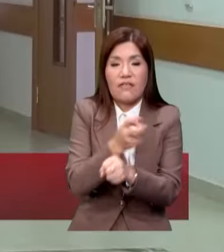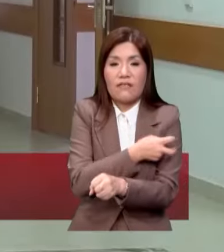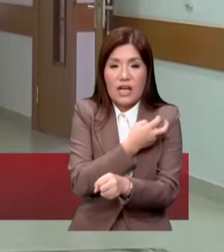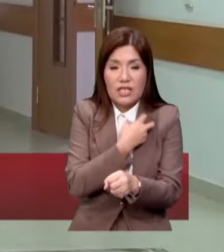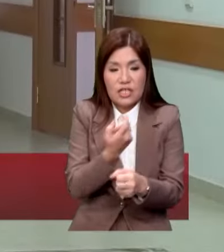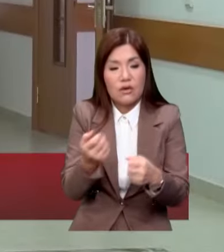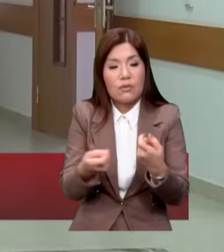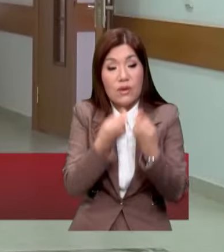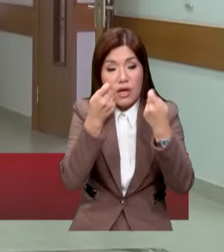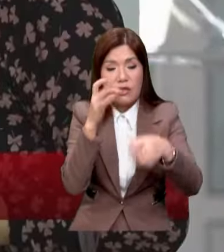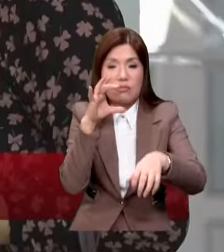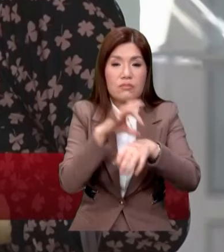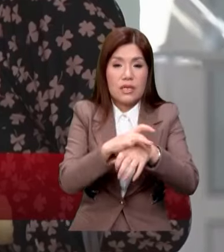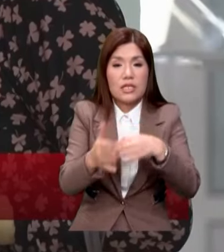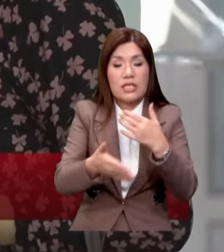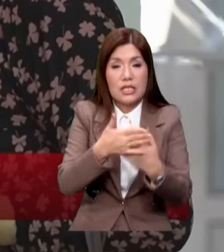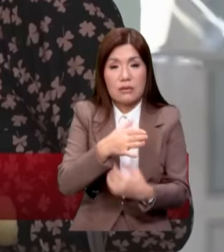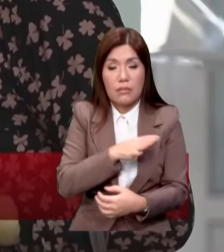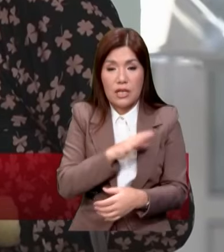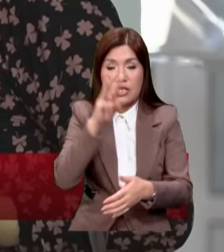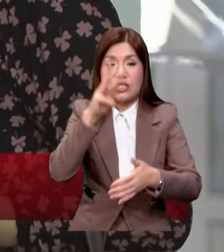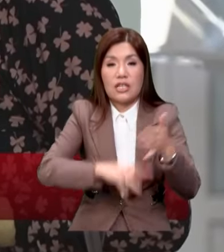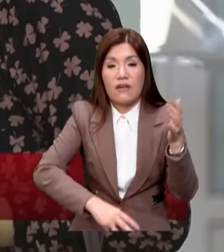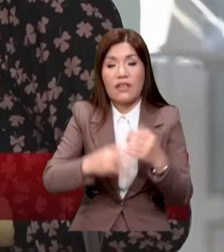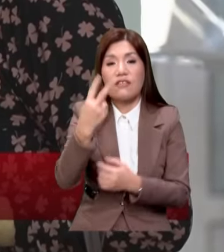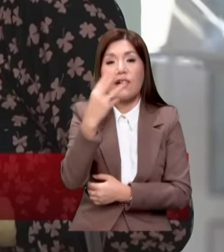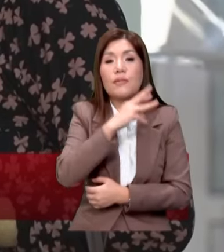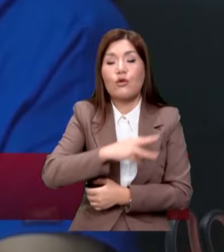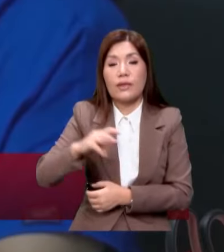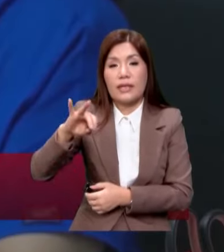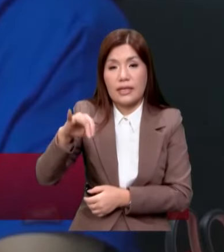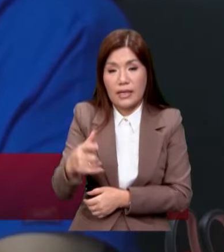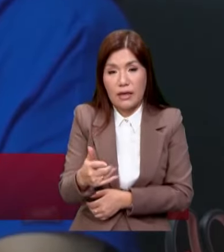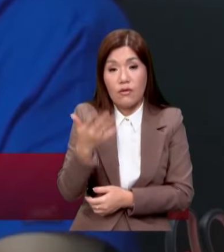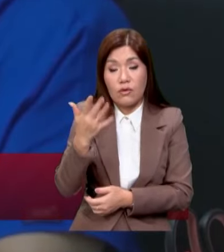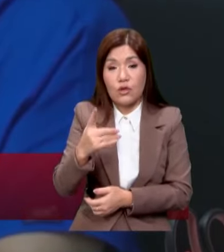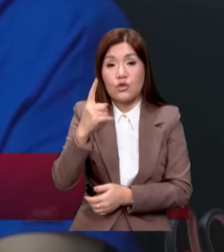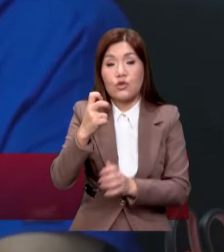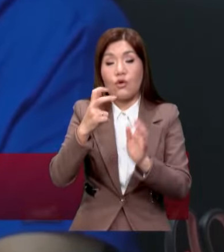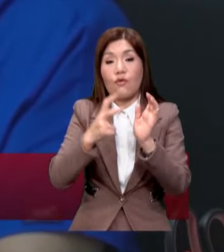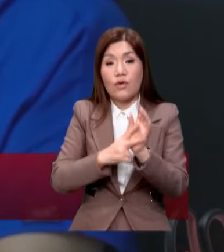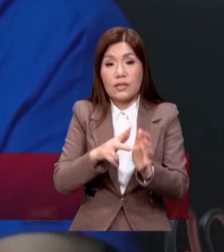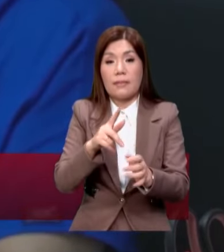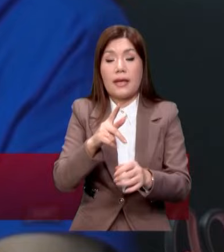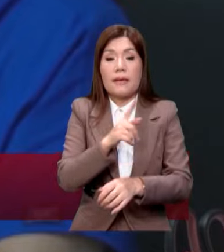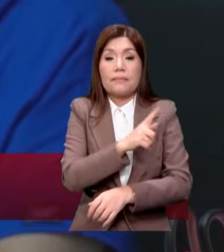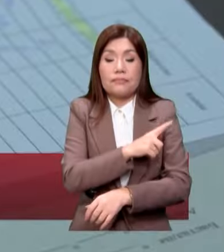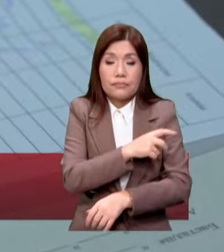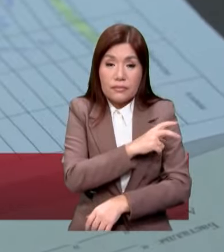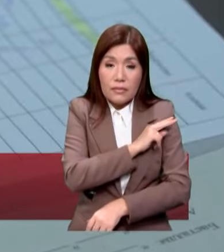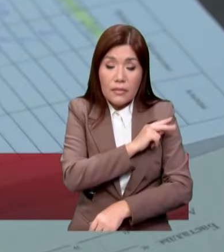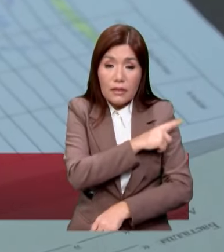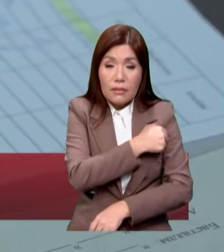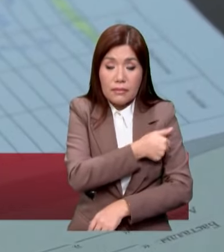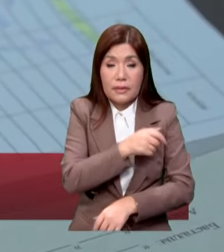За нарушение правил фармацевтической деятельности их оштрафовали на 2 миллиона тенге. Еще 108 медработников привлекли к